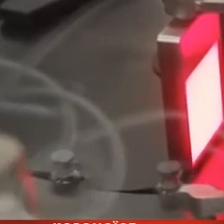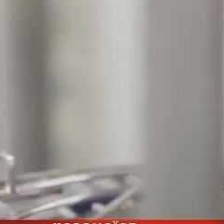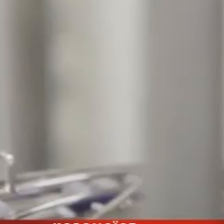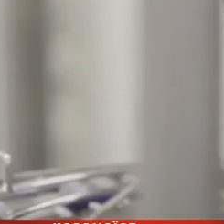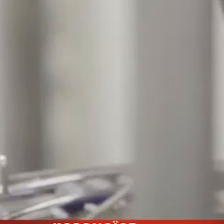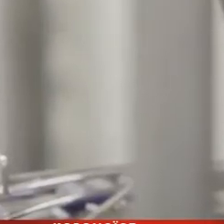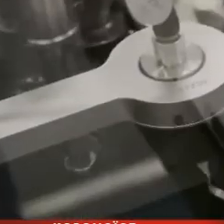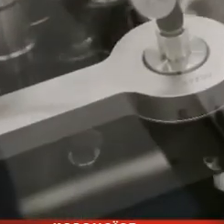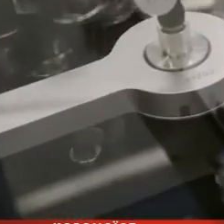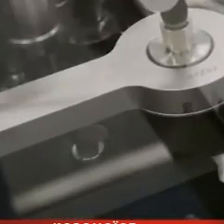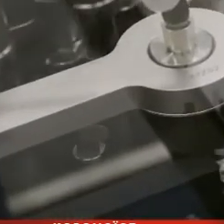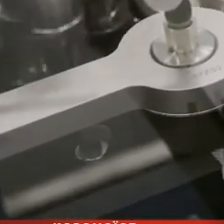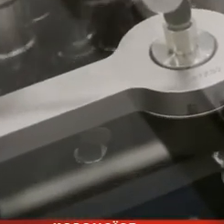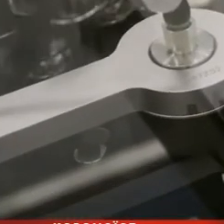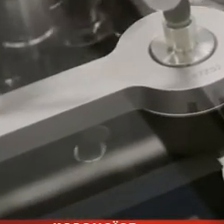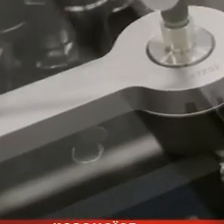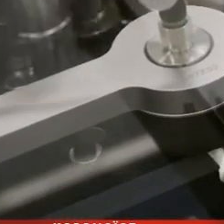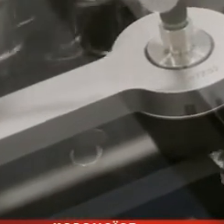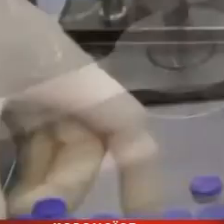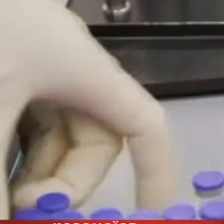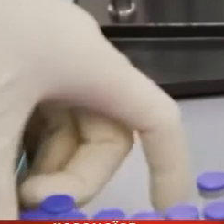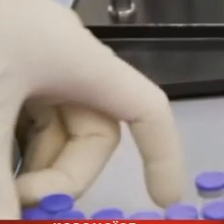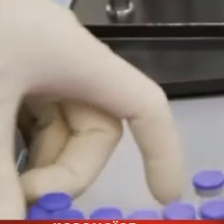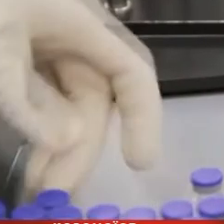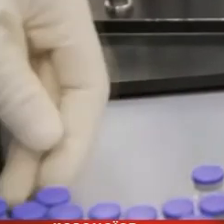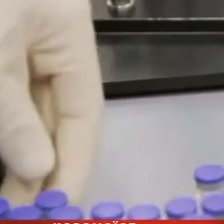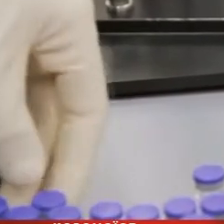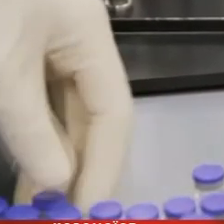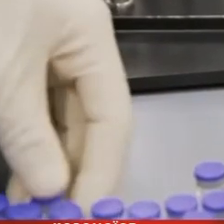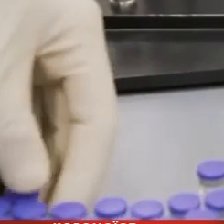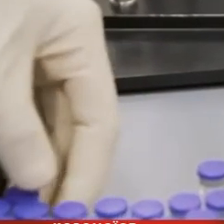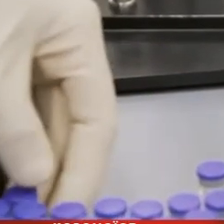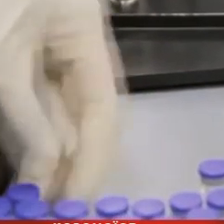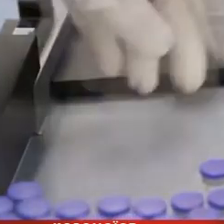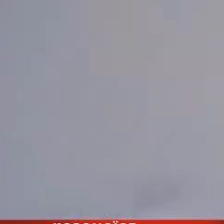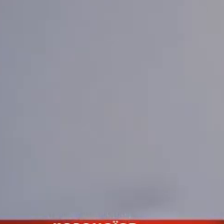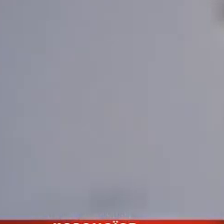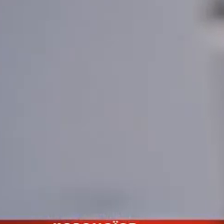στον φωνικό ιό. Αναφορικά με τις δόσεις των εμβολίων, είπε πως τον Ιανουάριο περιμένουμε